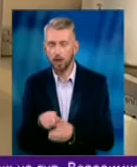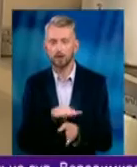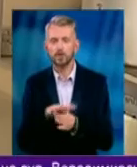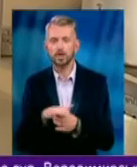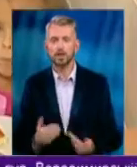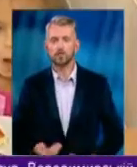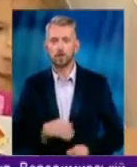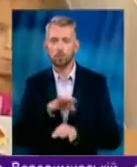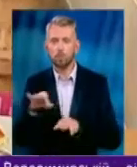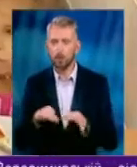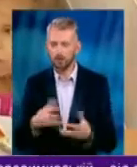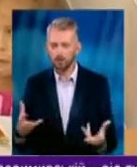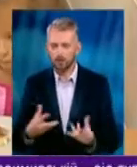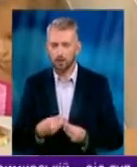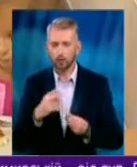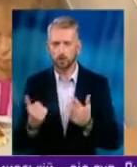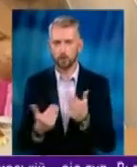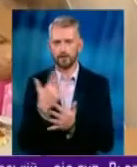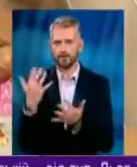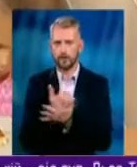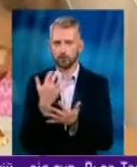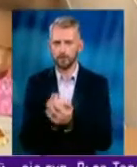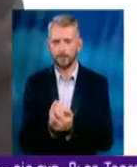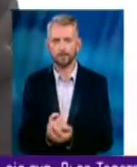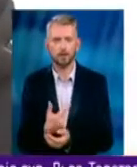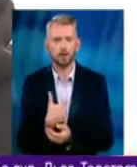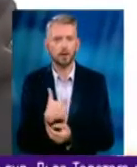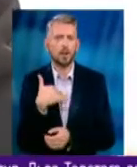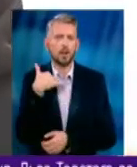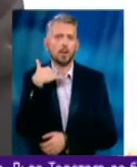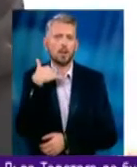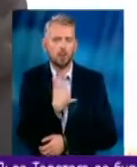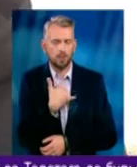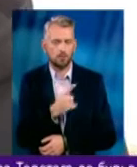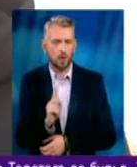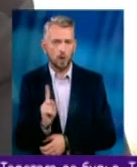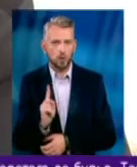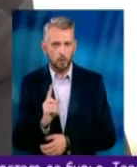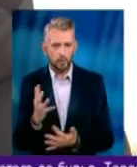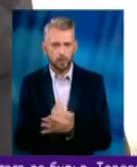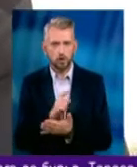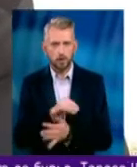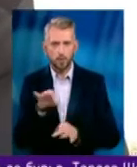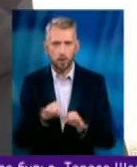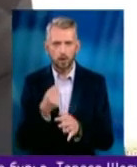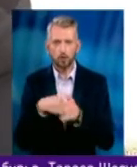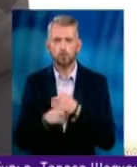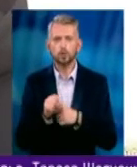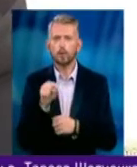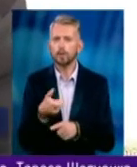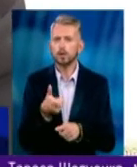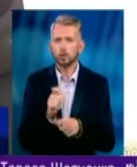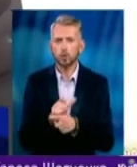життя проєкти надихають на нові звершення. Я вражений тим, що все-таки винайшли цей проєкт, тому що він